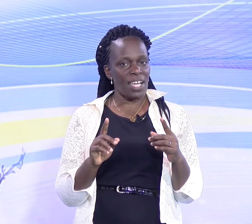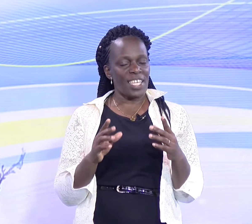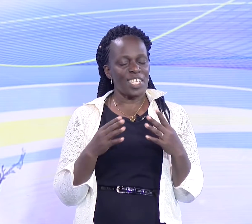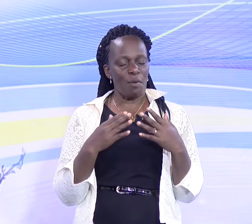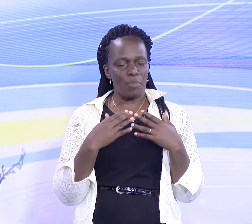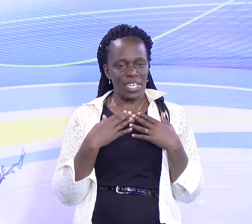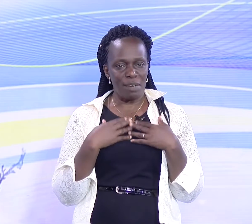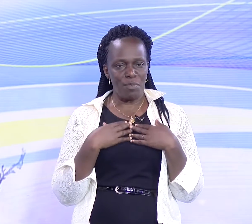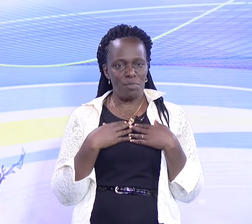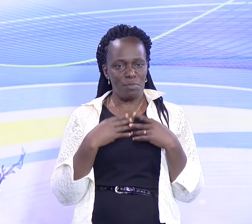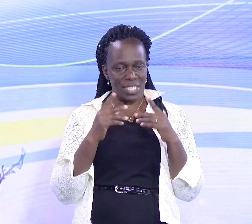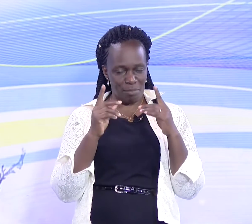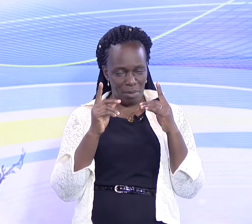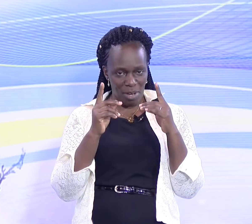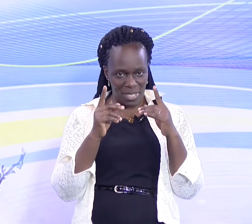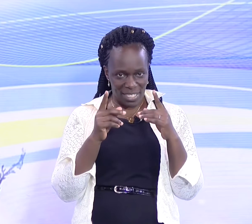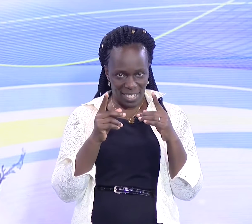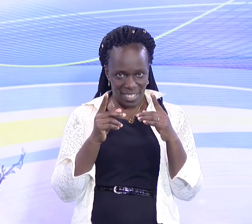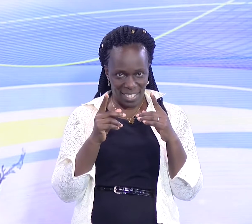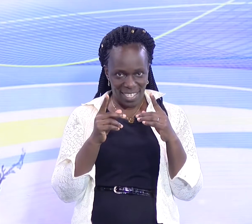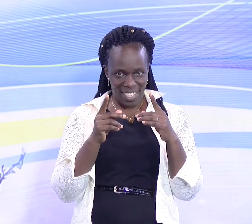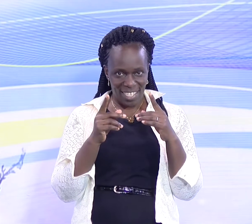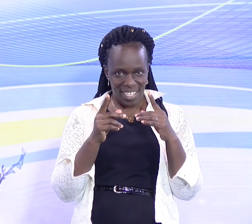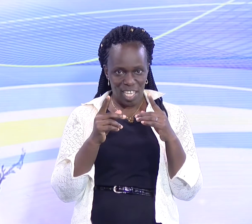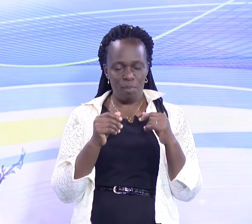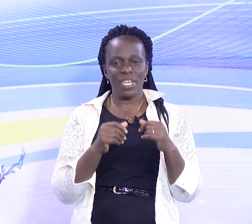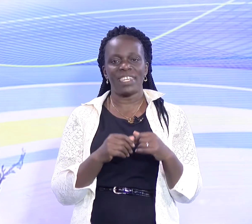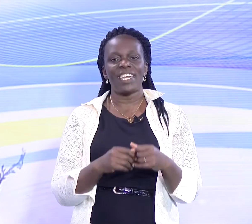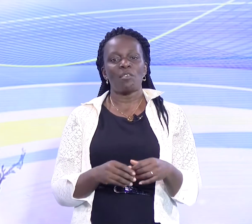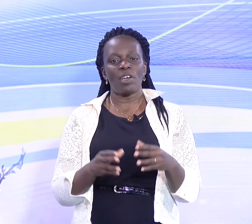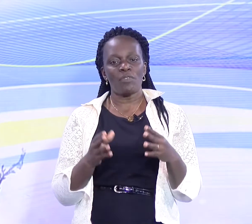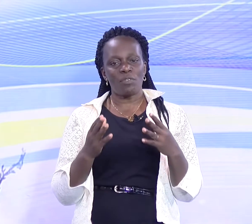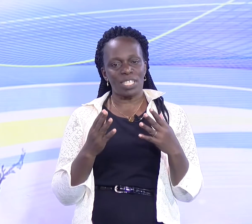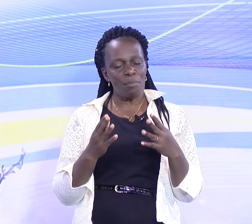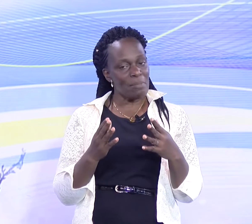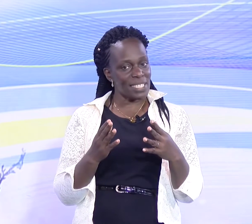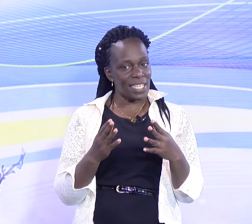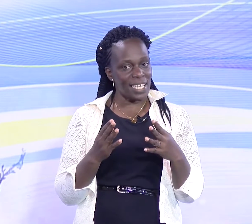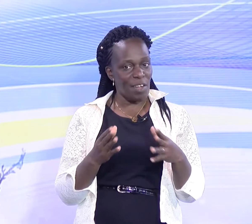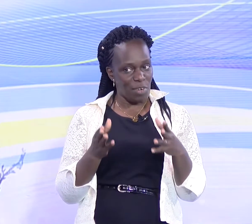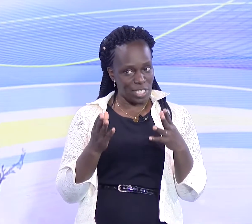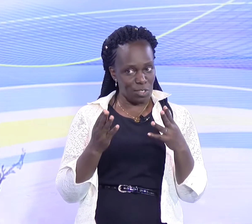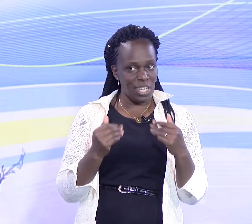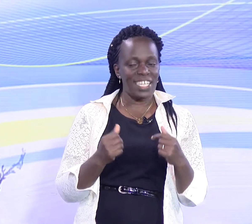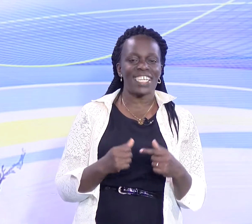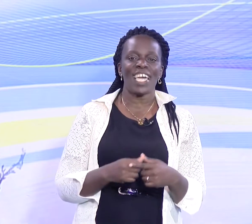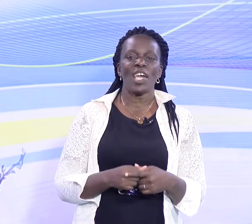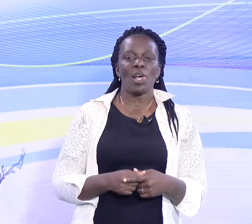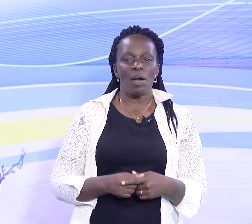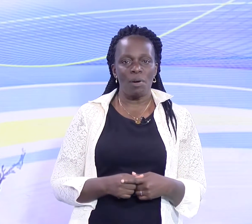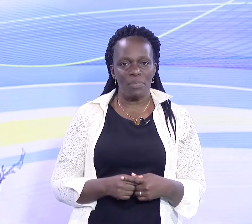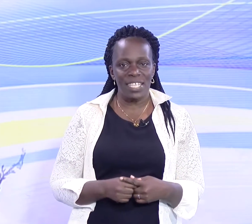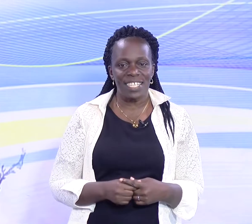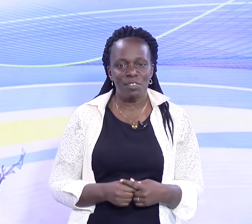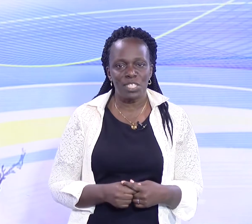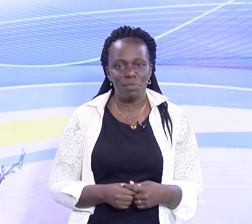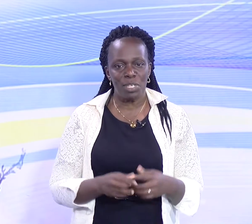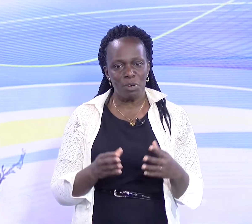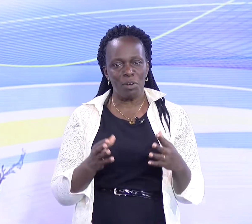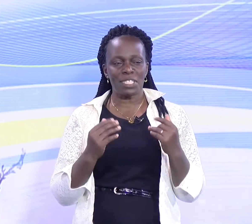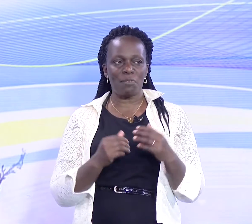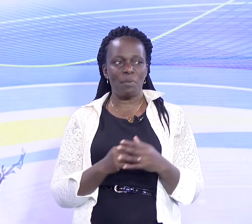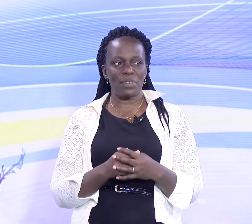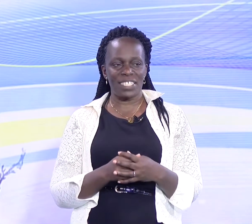tukisema ninampenda Mungu kwa sababu ametenda. Amen. Kwa hivyo, kwa sababu ametenda, wacha tualike our praise and